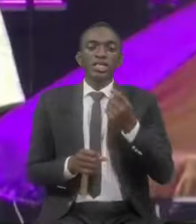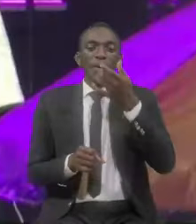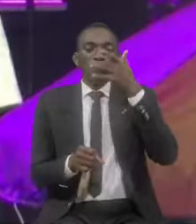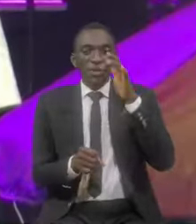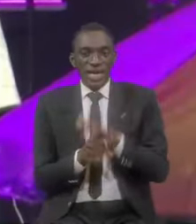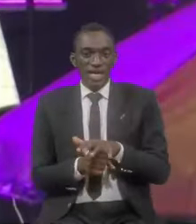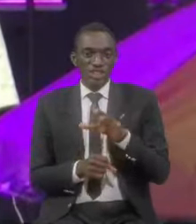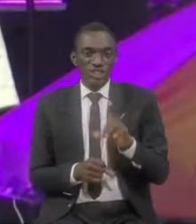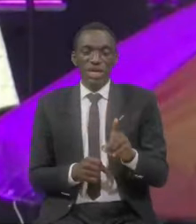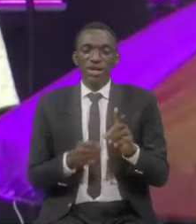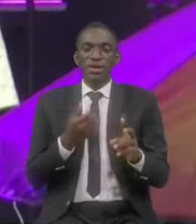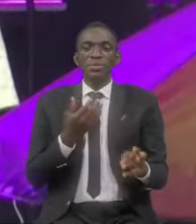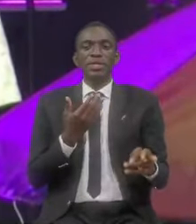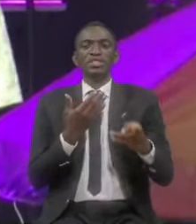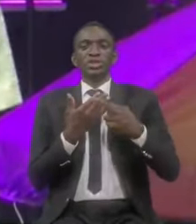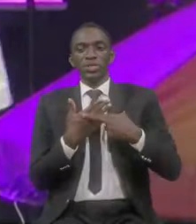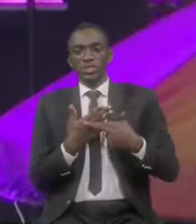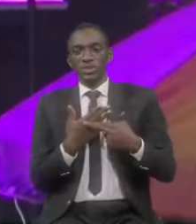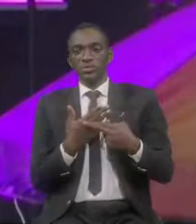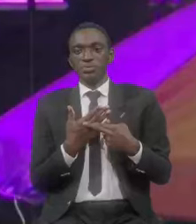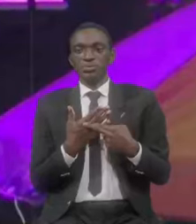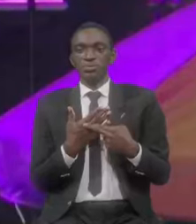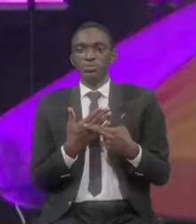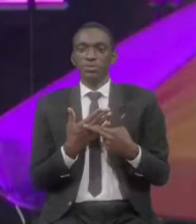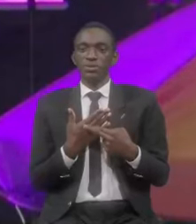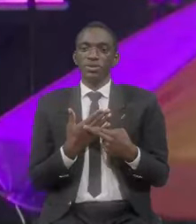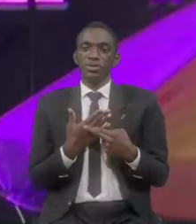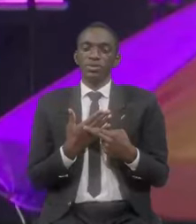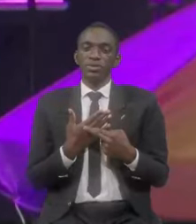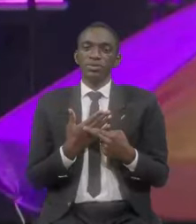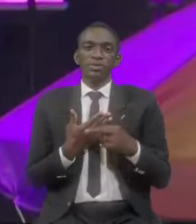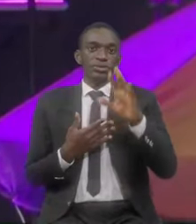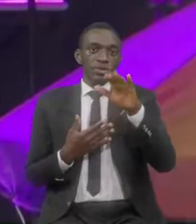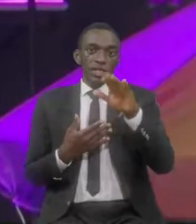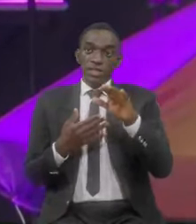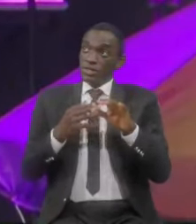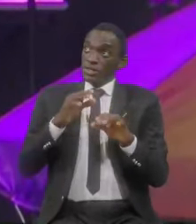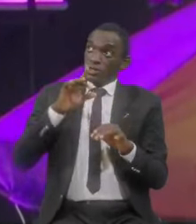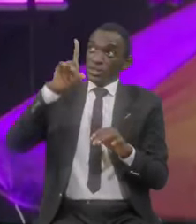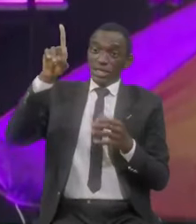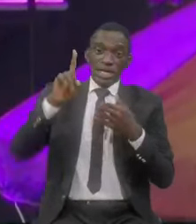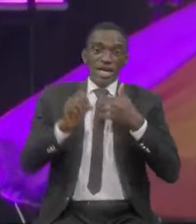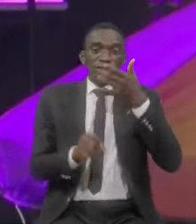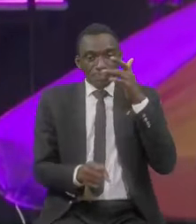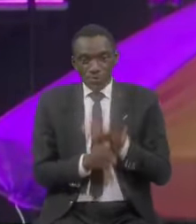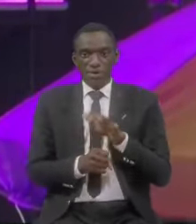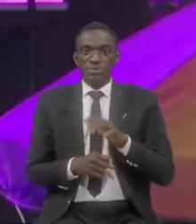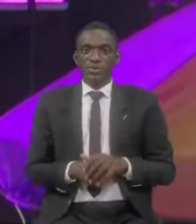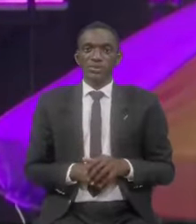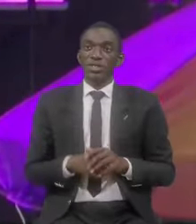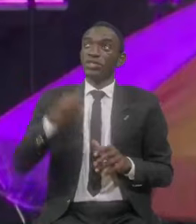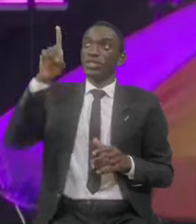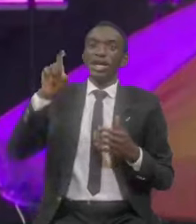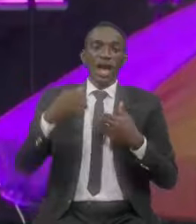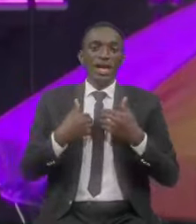Jésus. La restauration vouée, engagée. Il a fait le vœu. Il a